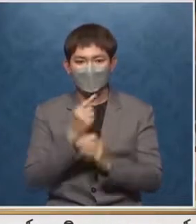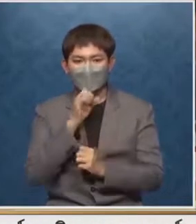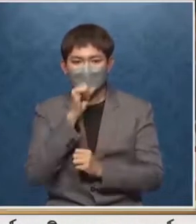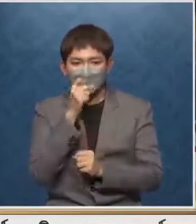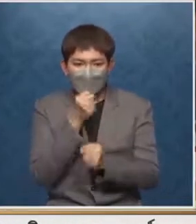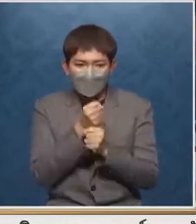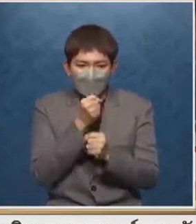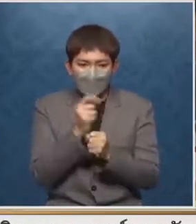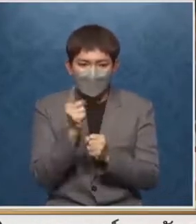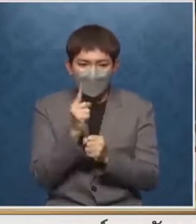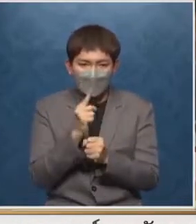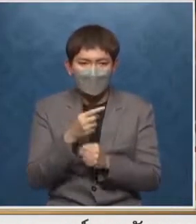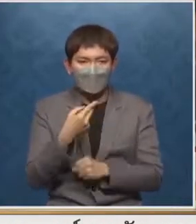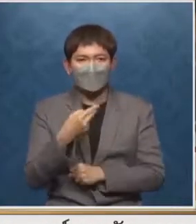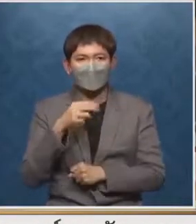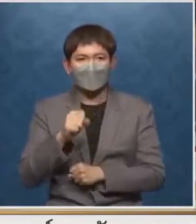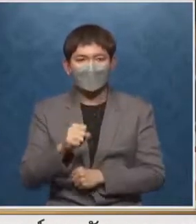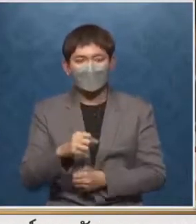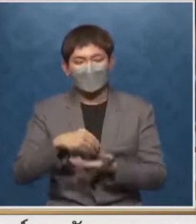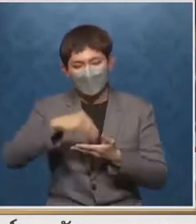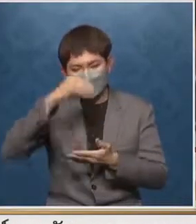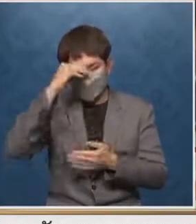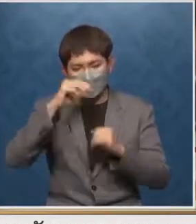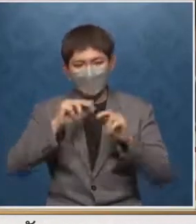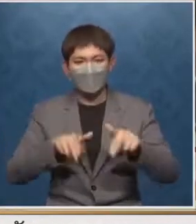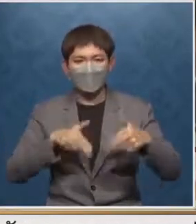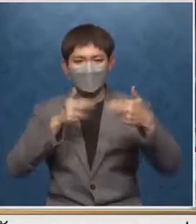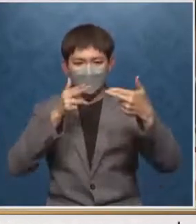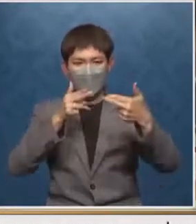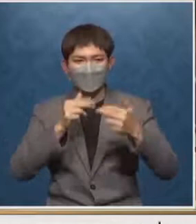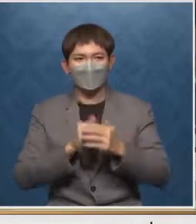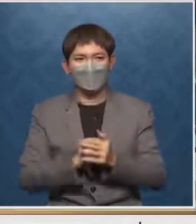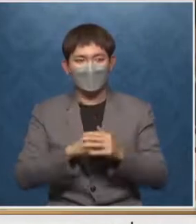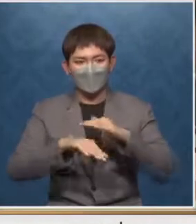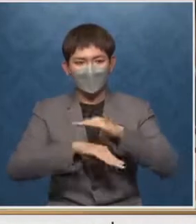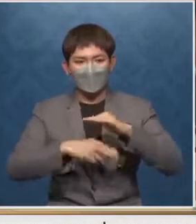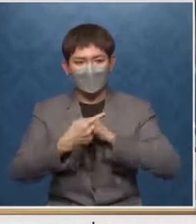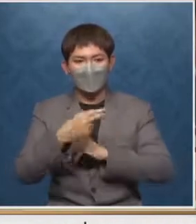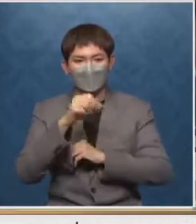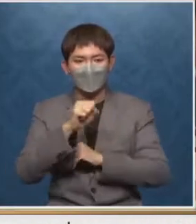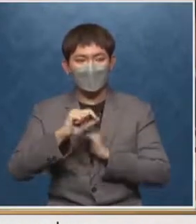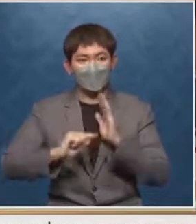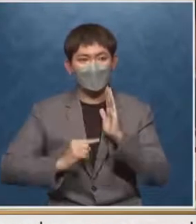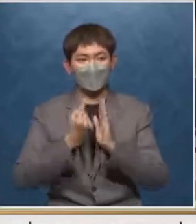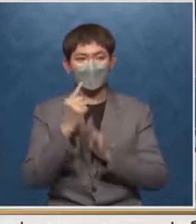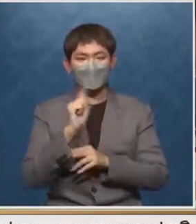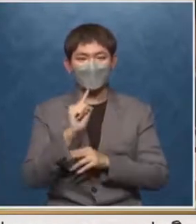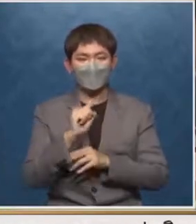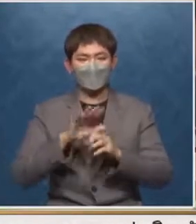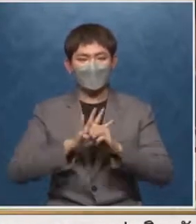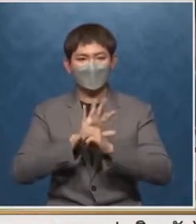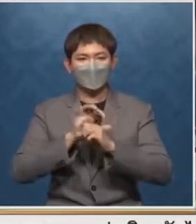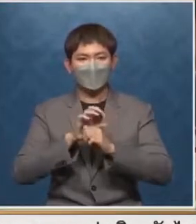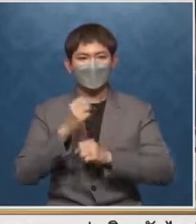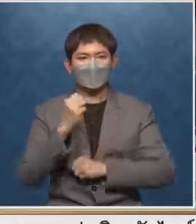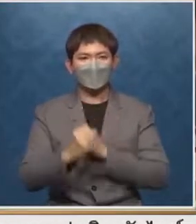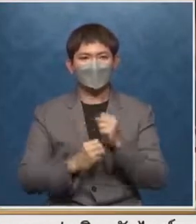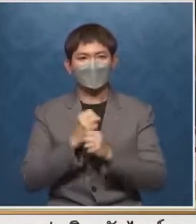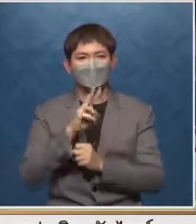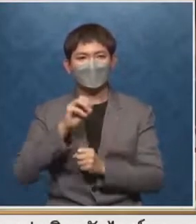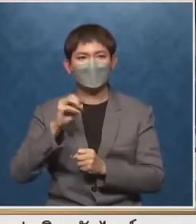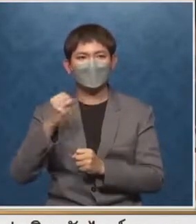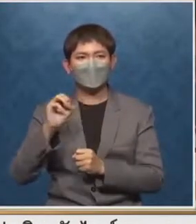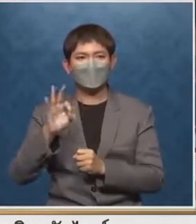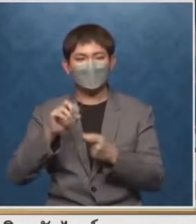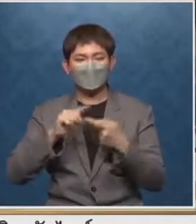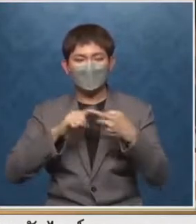ะครับทำหลักสูตรบทเรียนออนไลน์นะครับหลักสูตรแรกของเราก็คือหลักสูตรโควิด2019และระบาดวิ